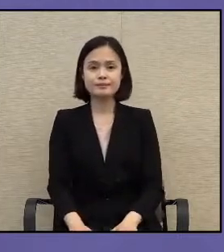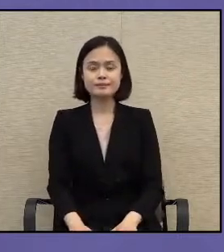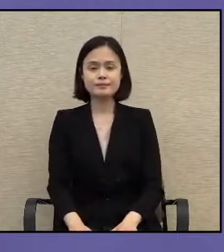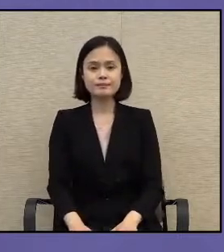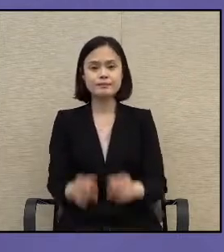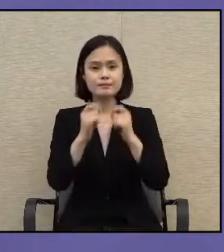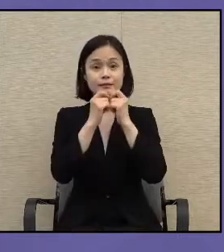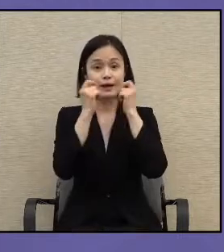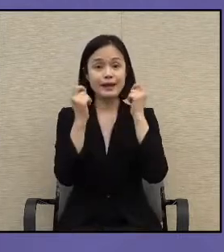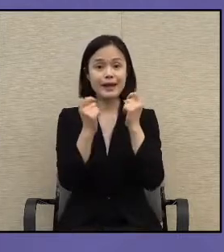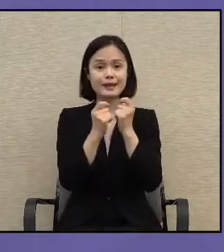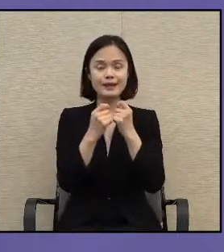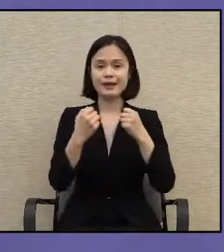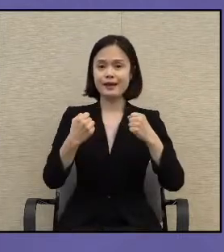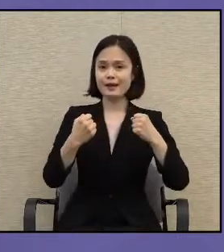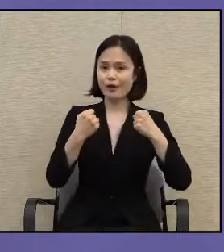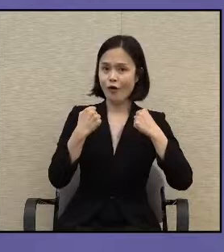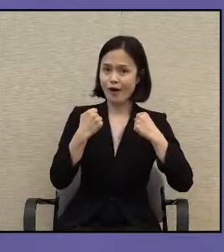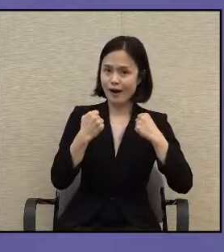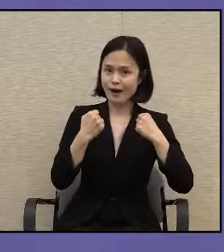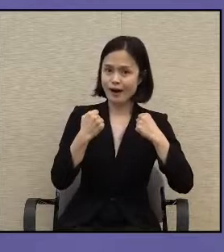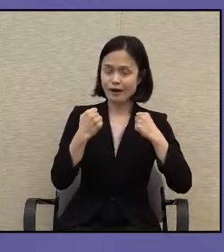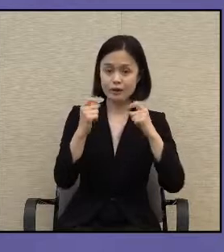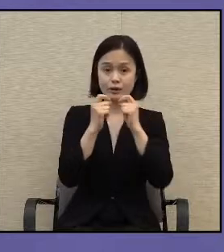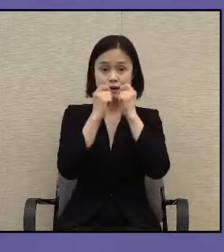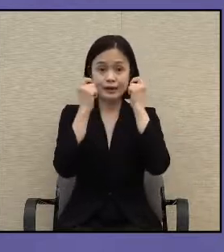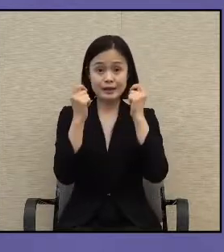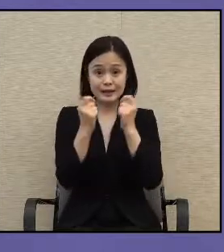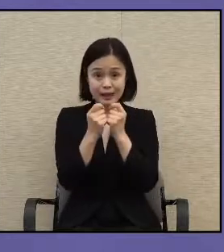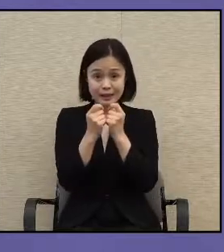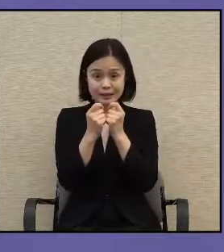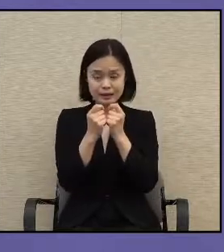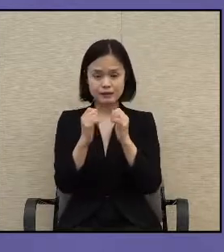개인적인 건강과 개인적으로 처해 있는 사회적인